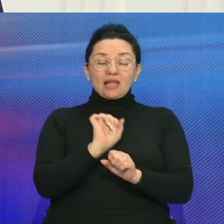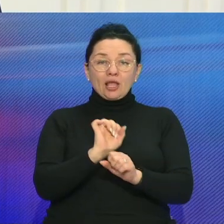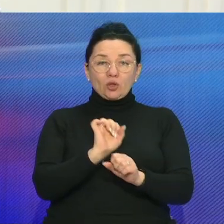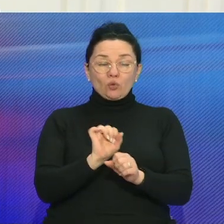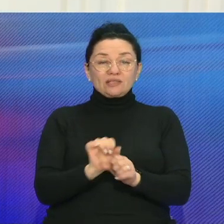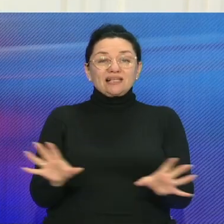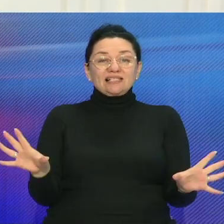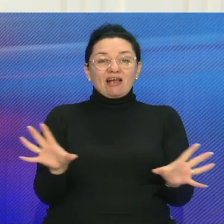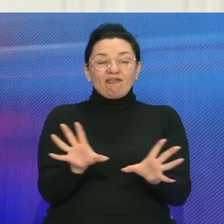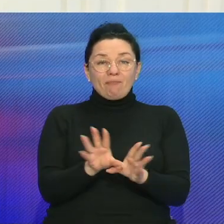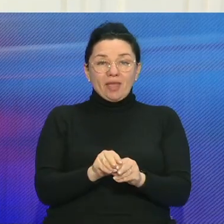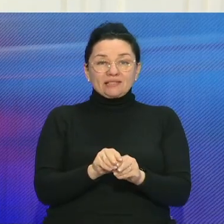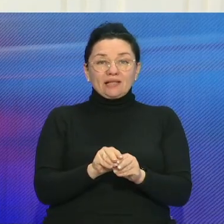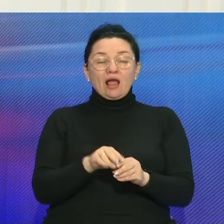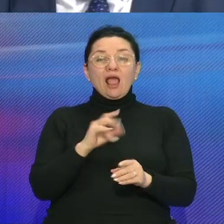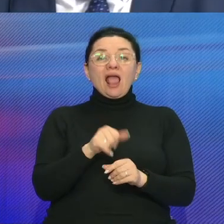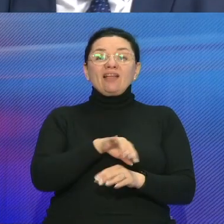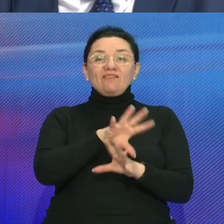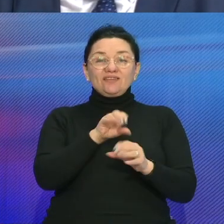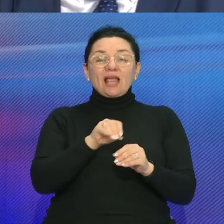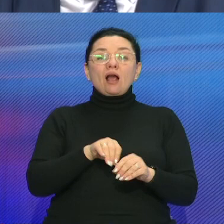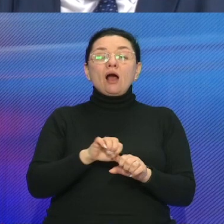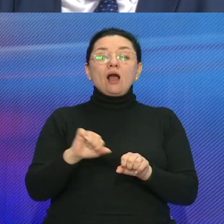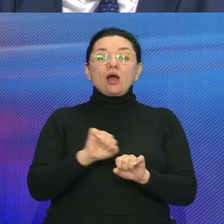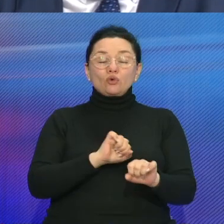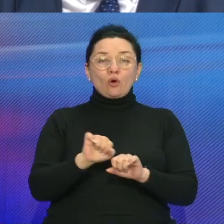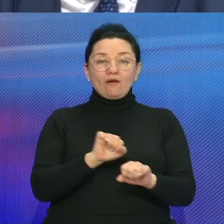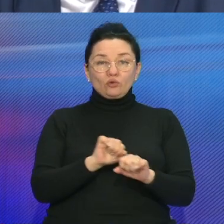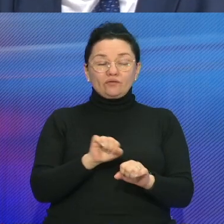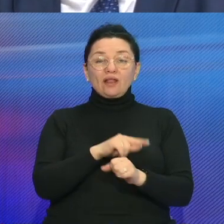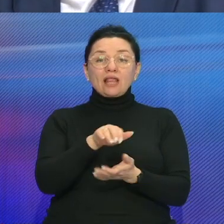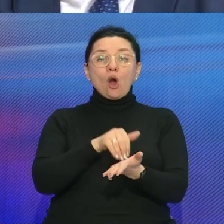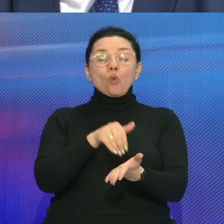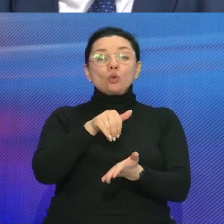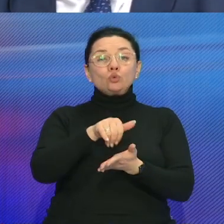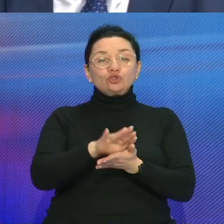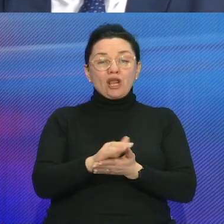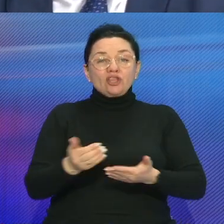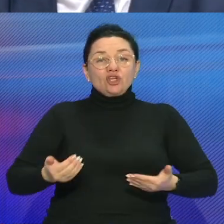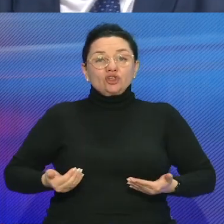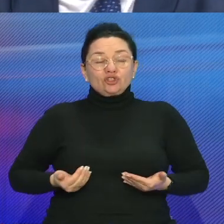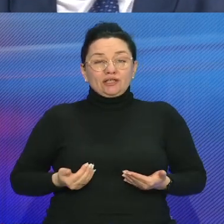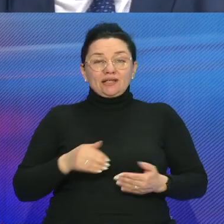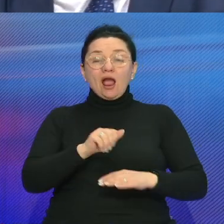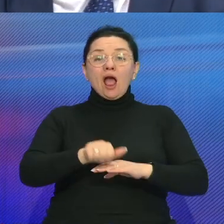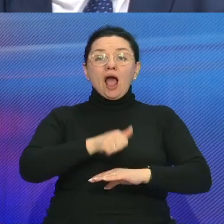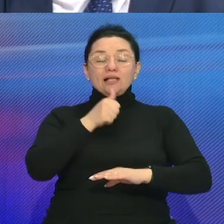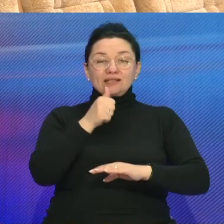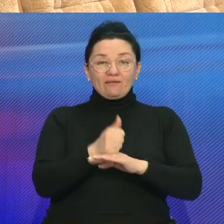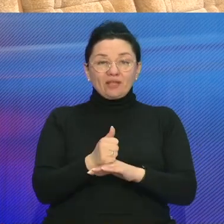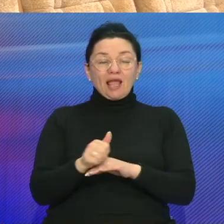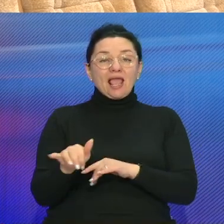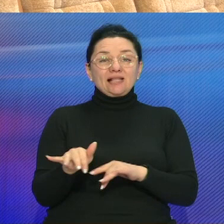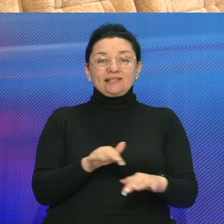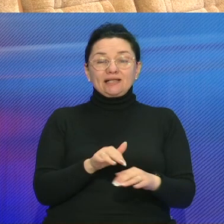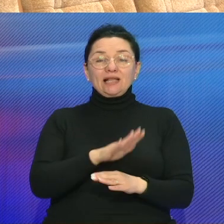состоится с уместной с органами выканавшей улады работа накераваны на поляпшене життя в регионе. Основой деянности сформированного совета